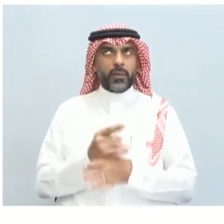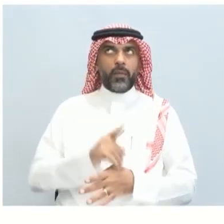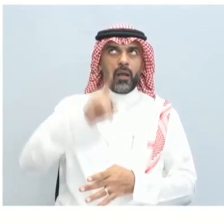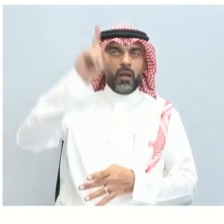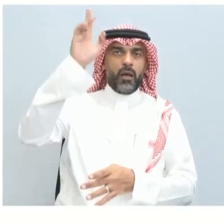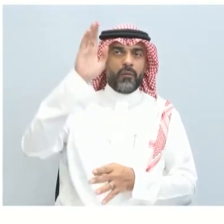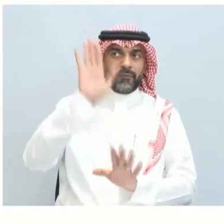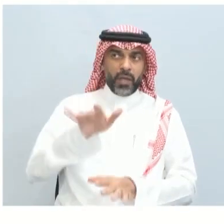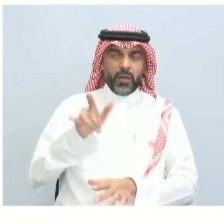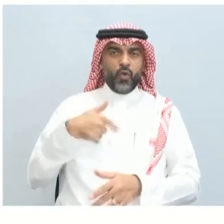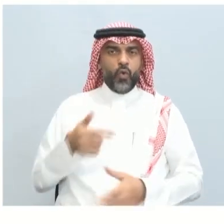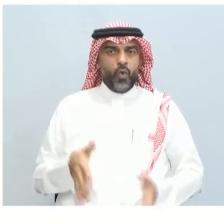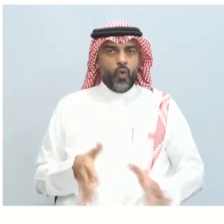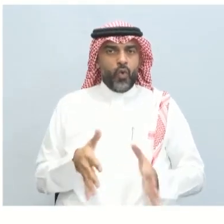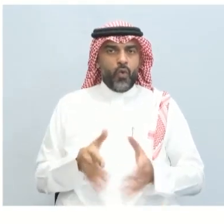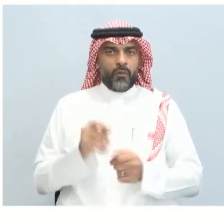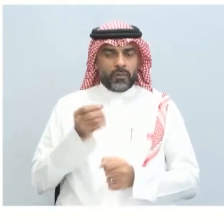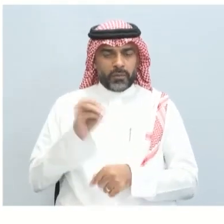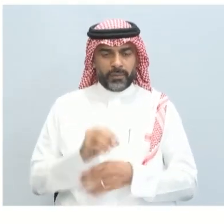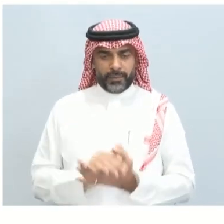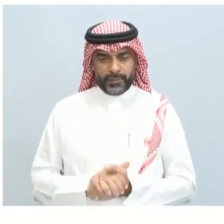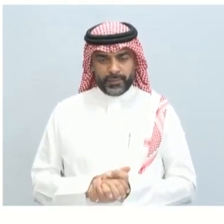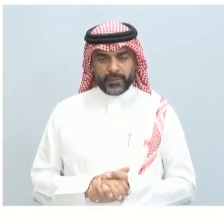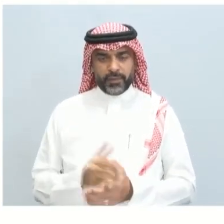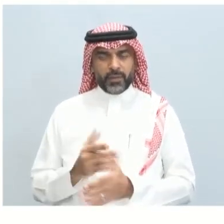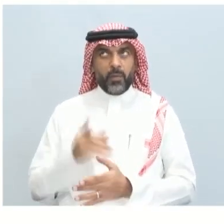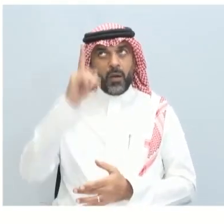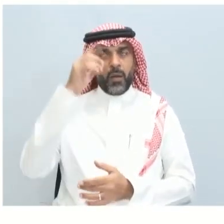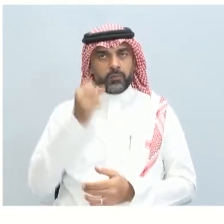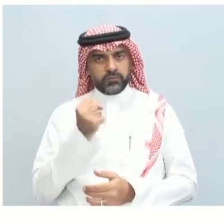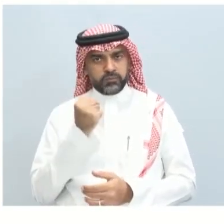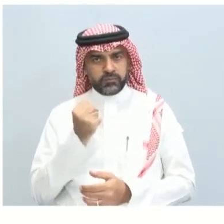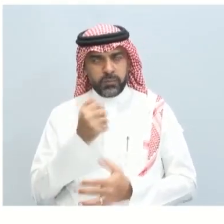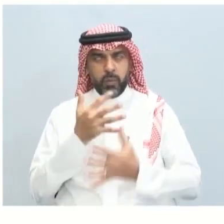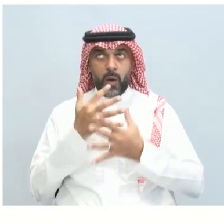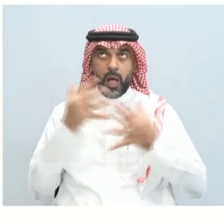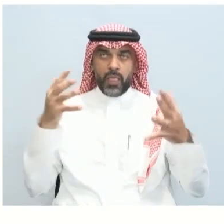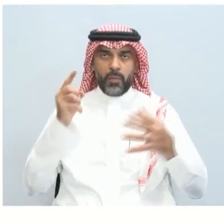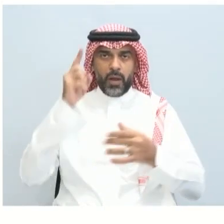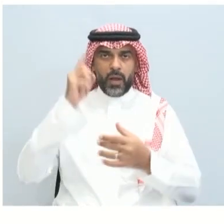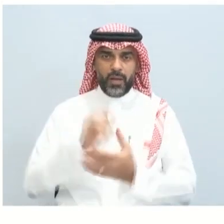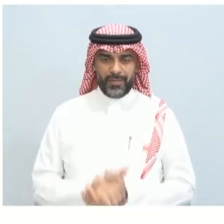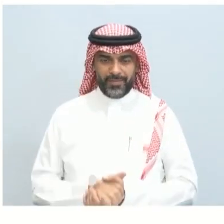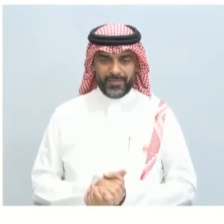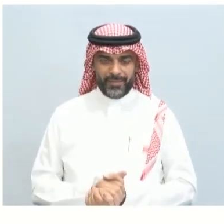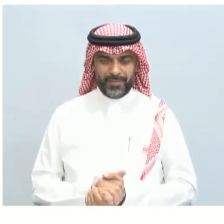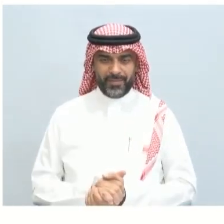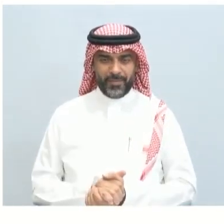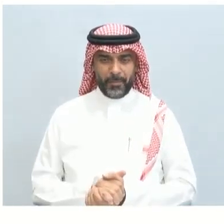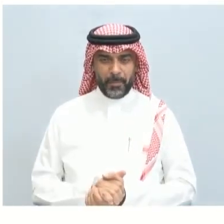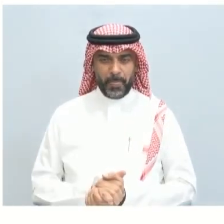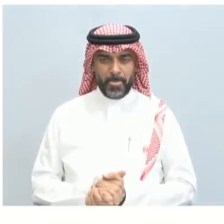وتناولنا هذه المسائل الاربعه مفصله في درسنا السابق